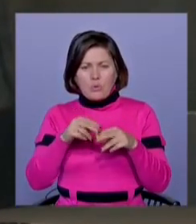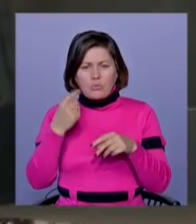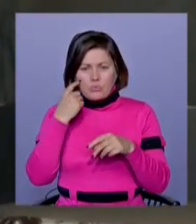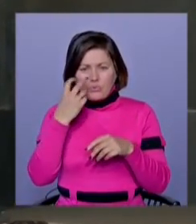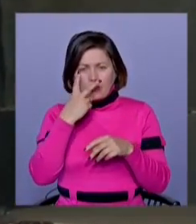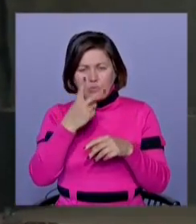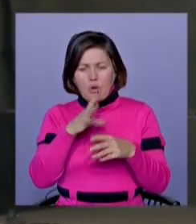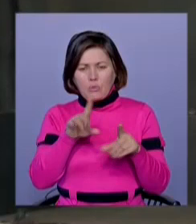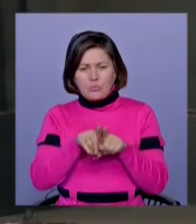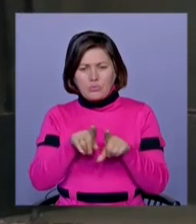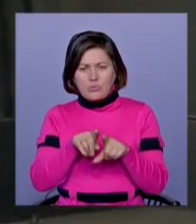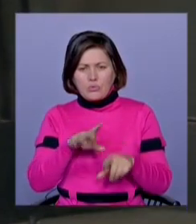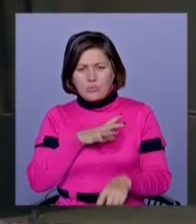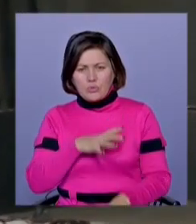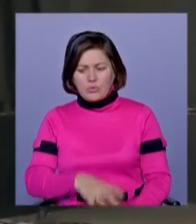табылды.